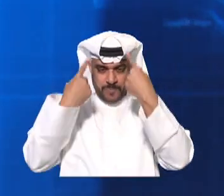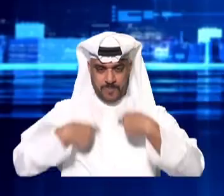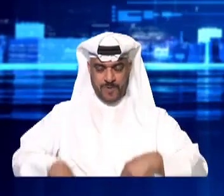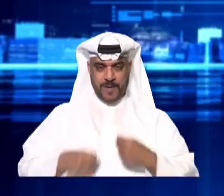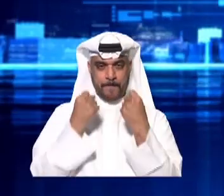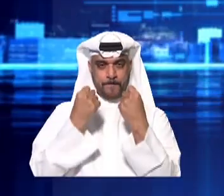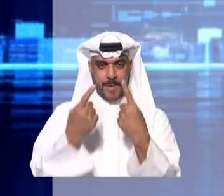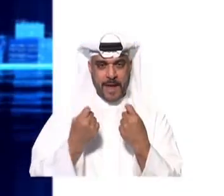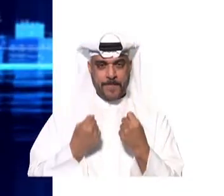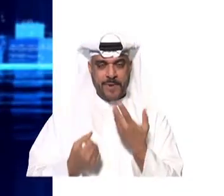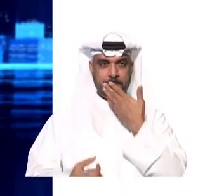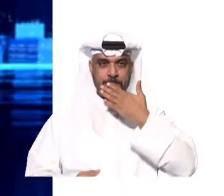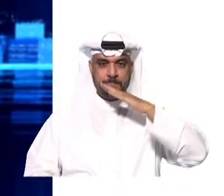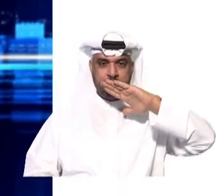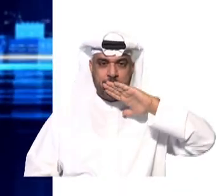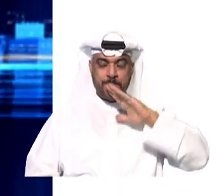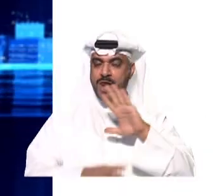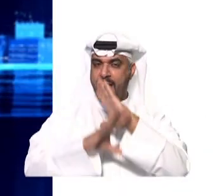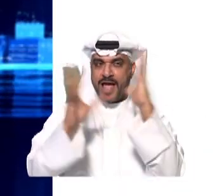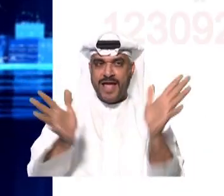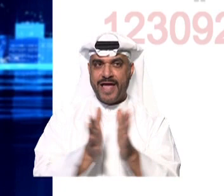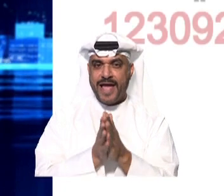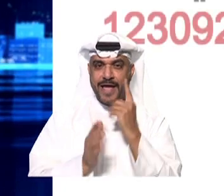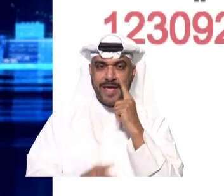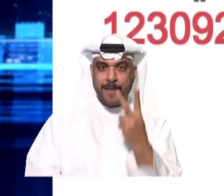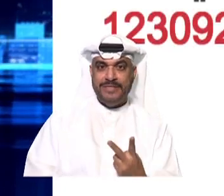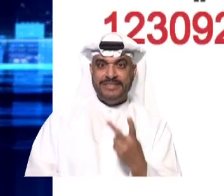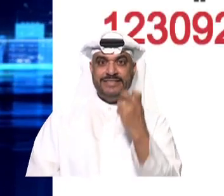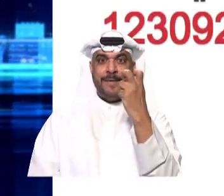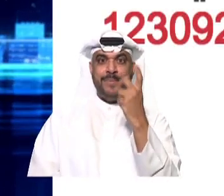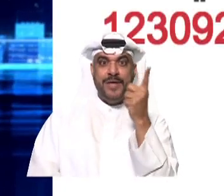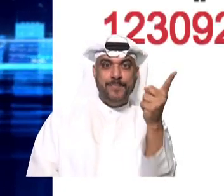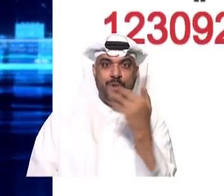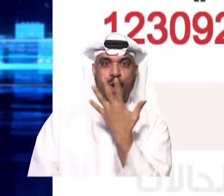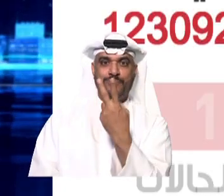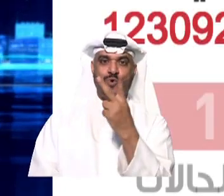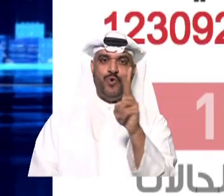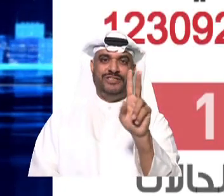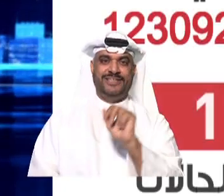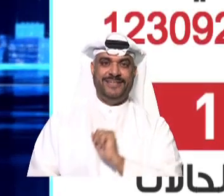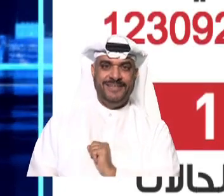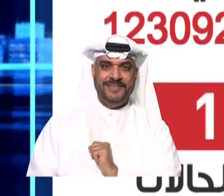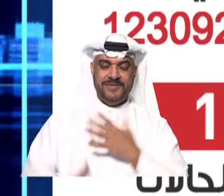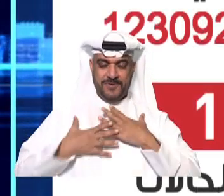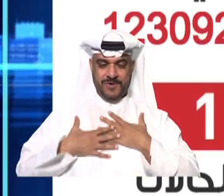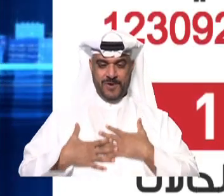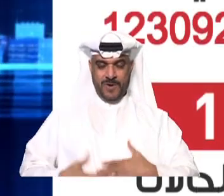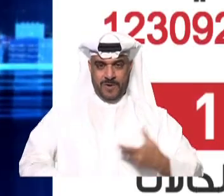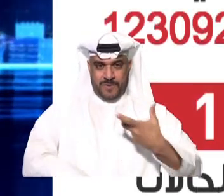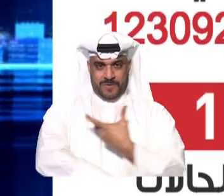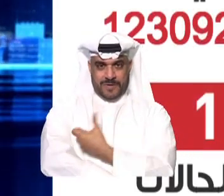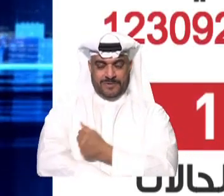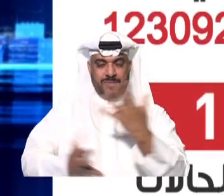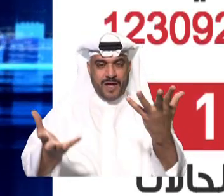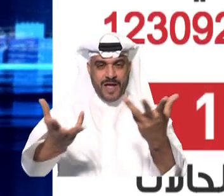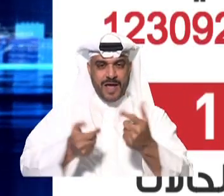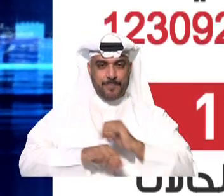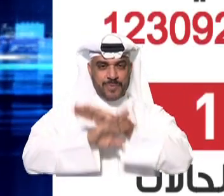في 24 ساعة الماضية، ليرتفع بذلك إجمالي عدد المتعافين في البلاد